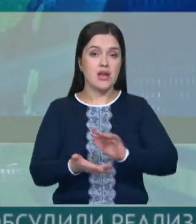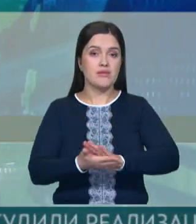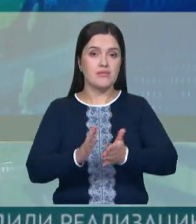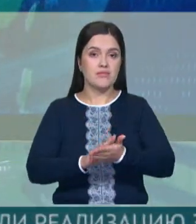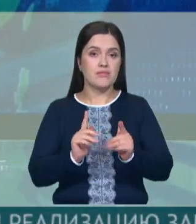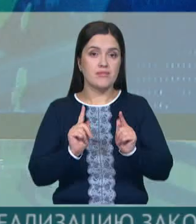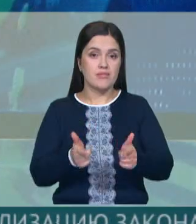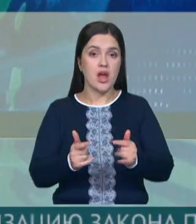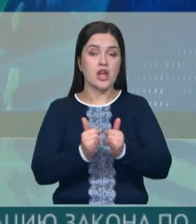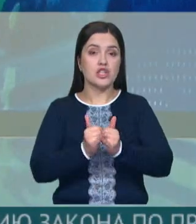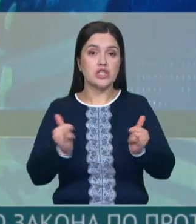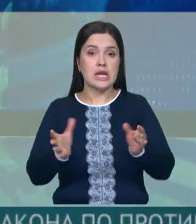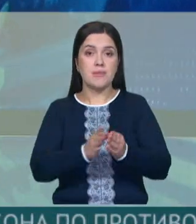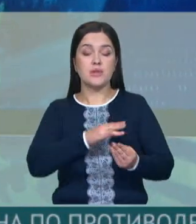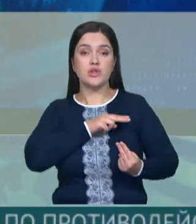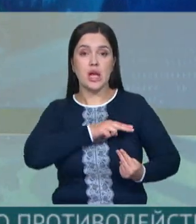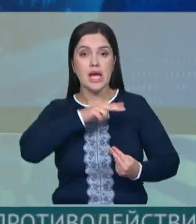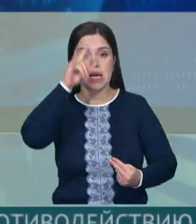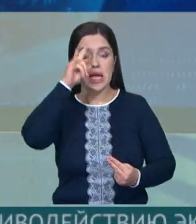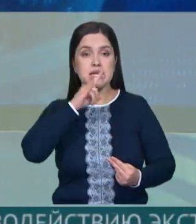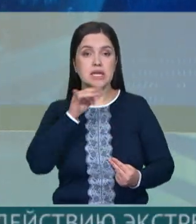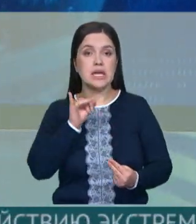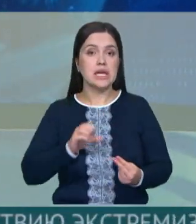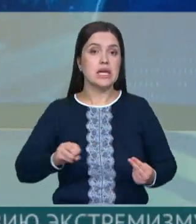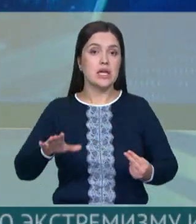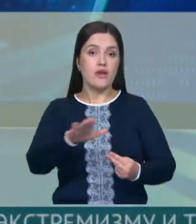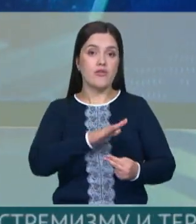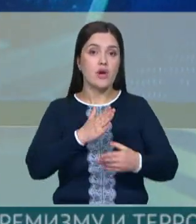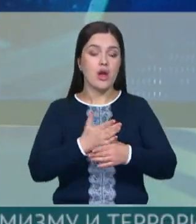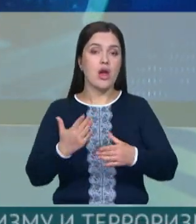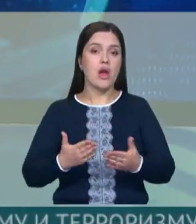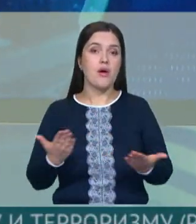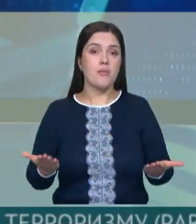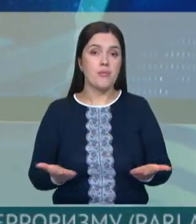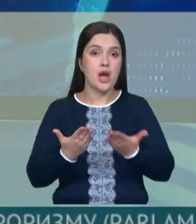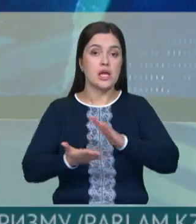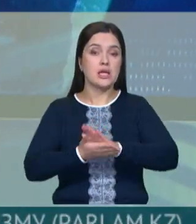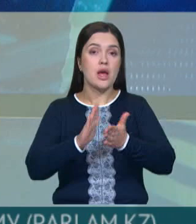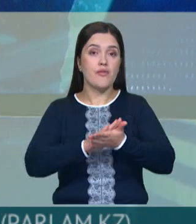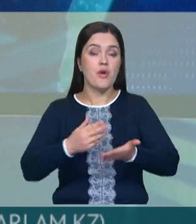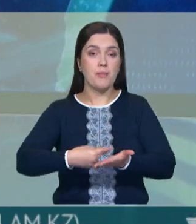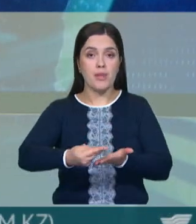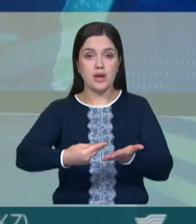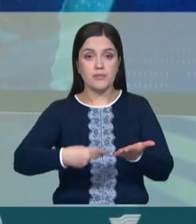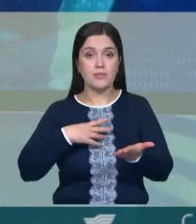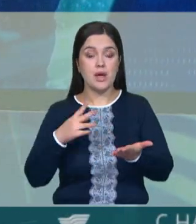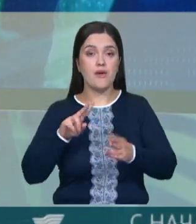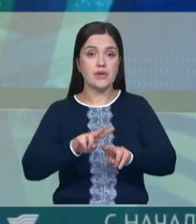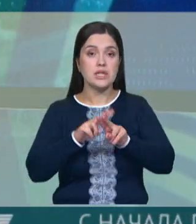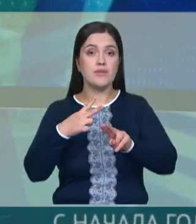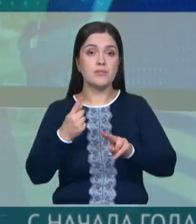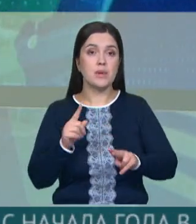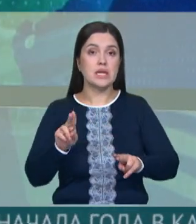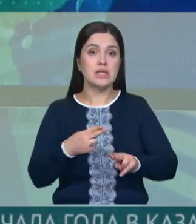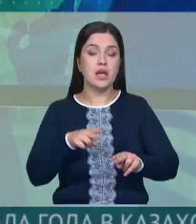на заключение соглашения о расширенном партнерстве и сотрудничестве между Казахстаном и ЕС. В поддержку договора, подписанного в